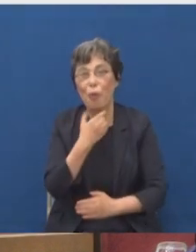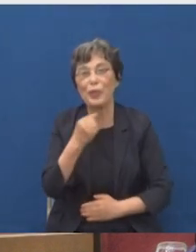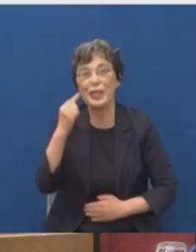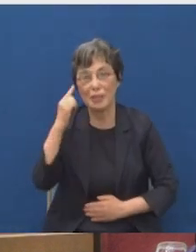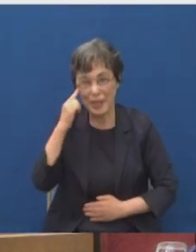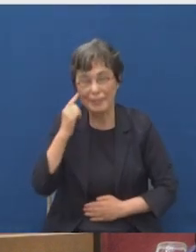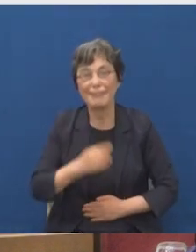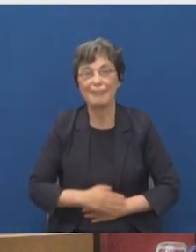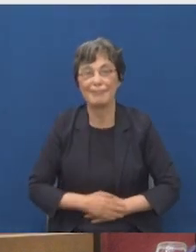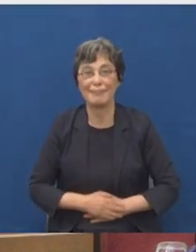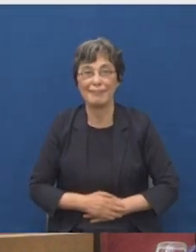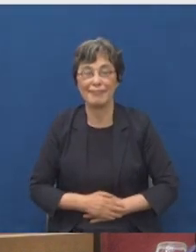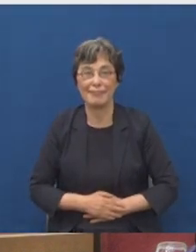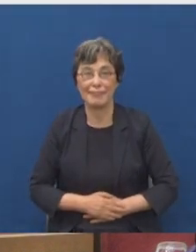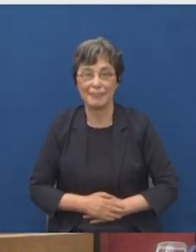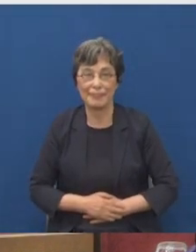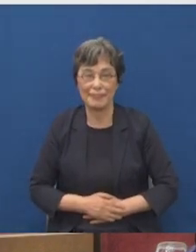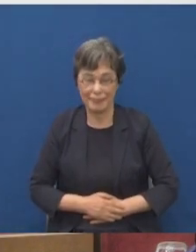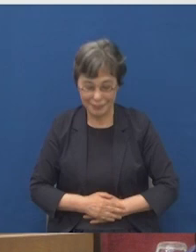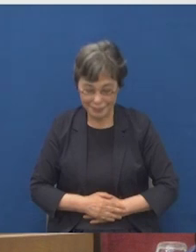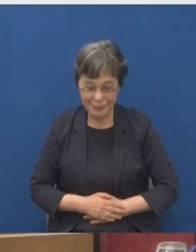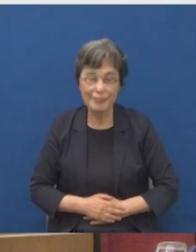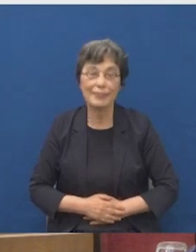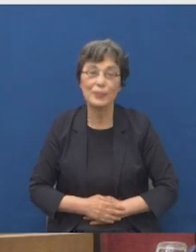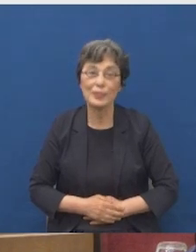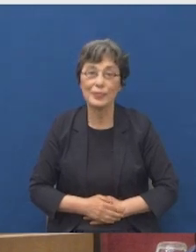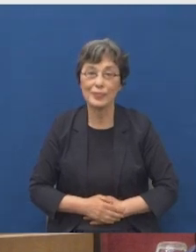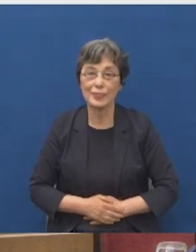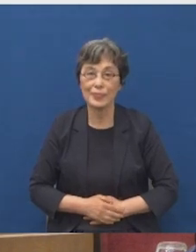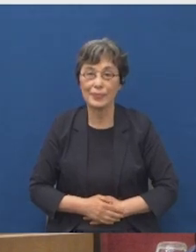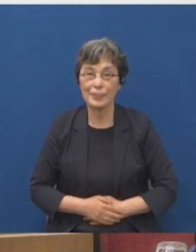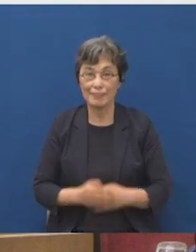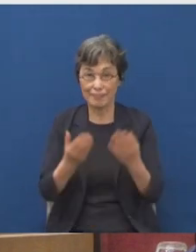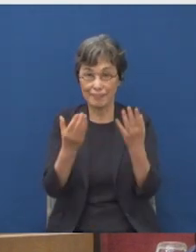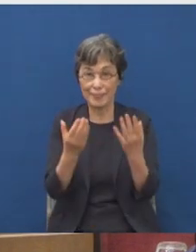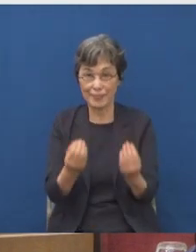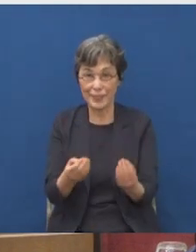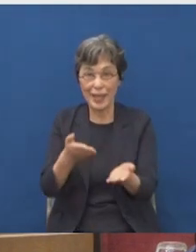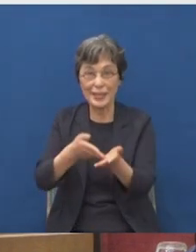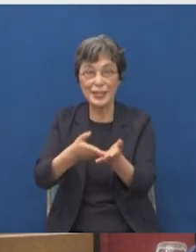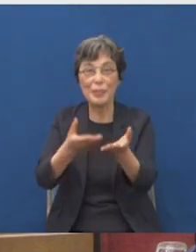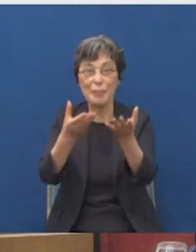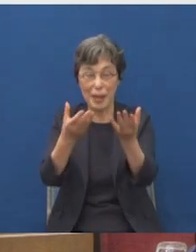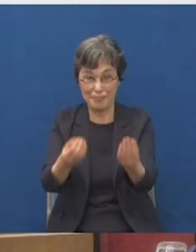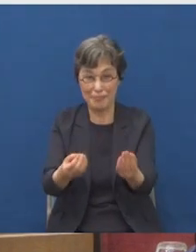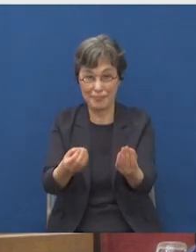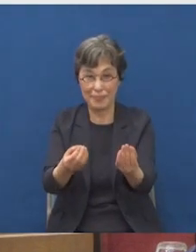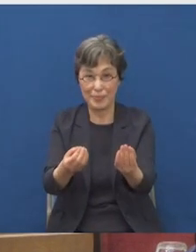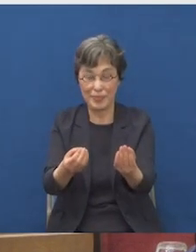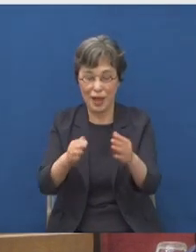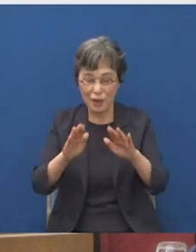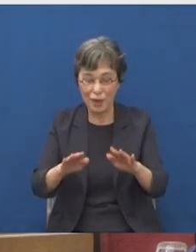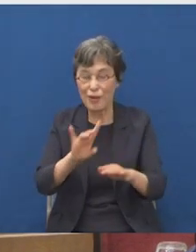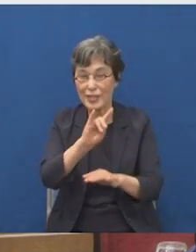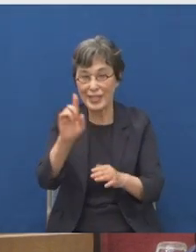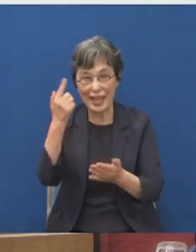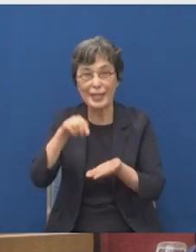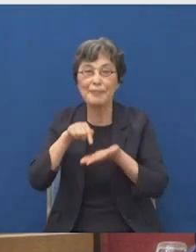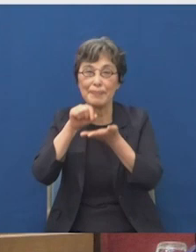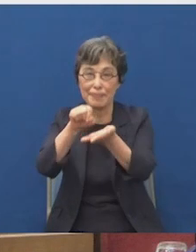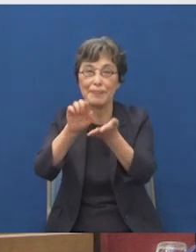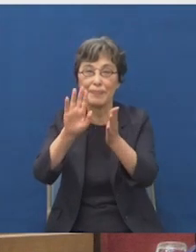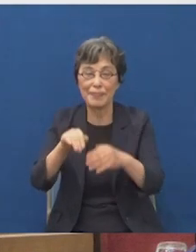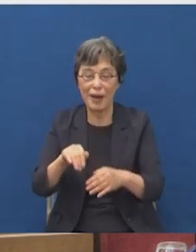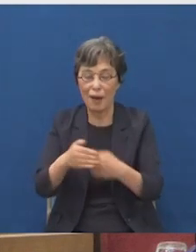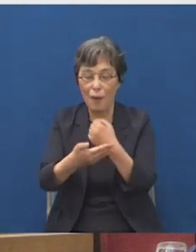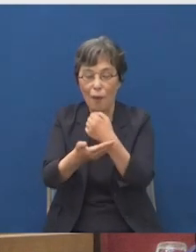実強化の一助としてまいりたいと考えております。以上、ご説明いたしました。本議会に提案しております補